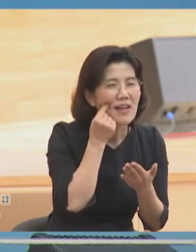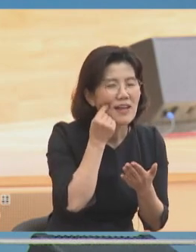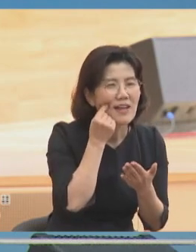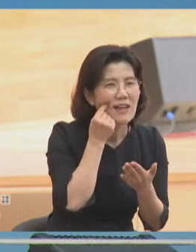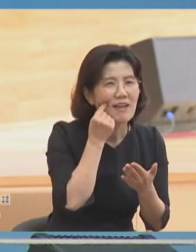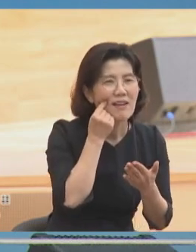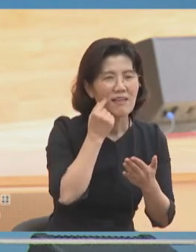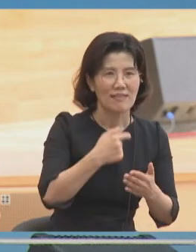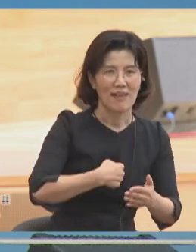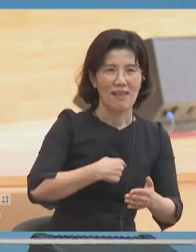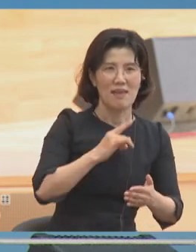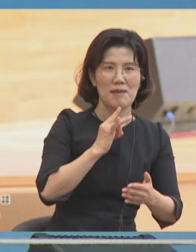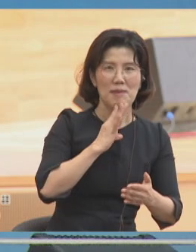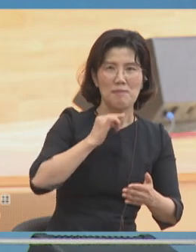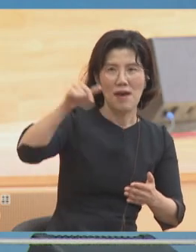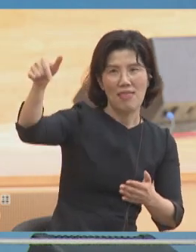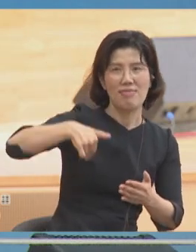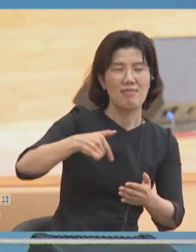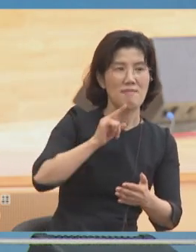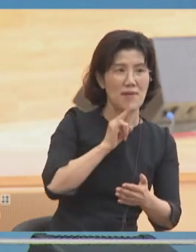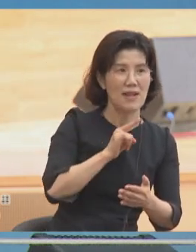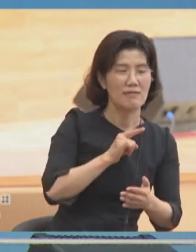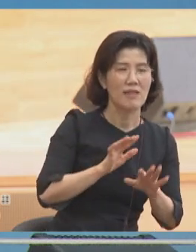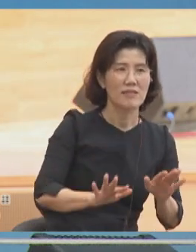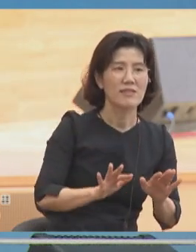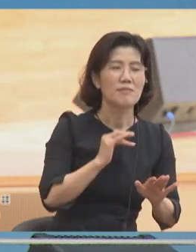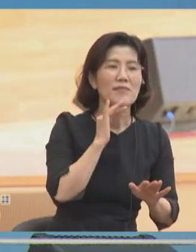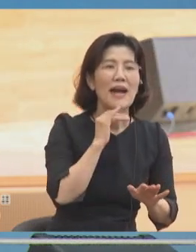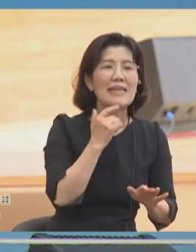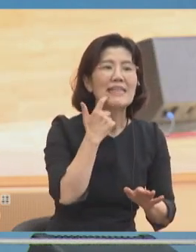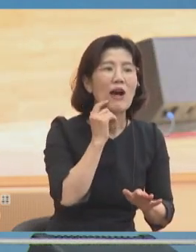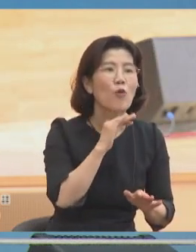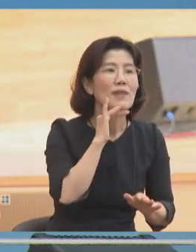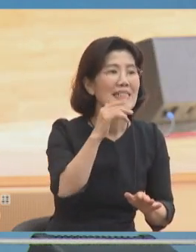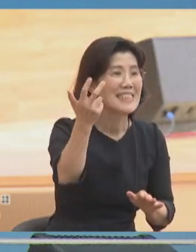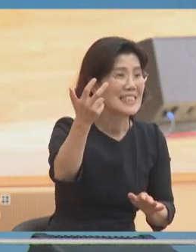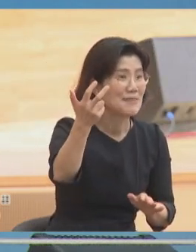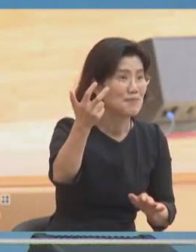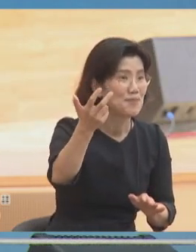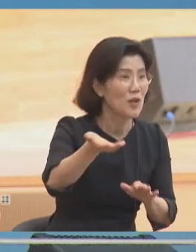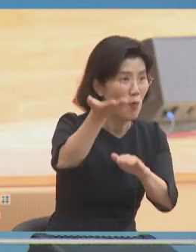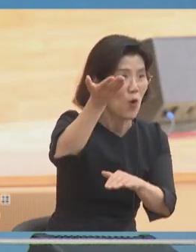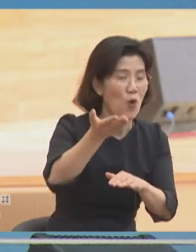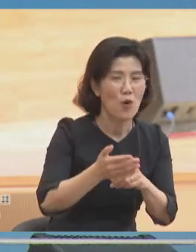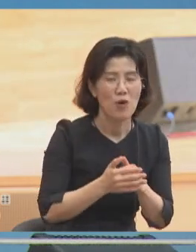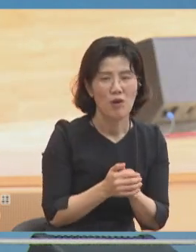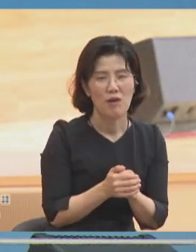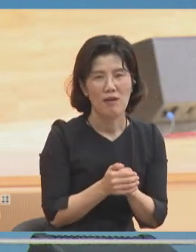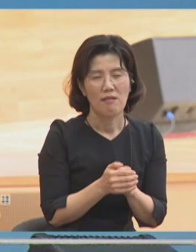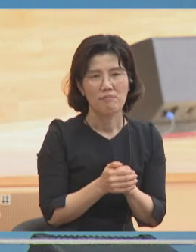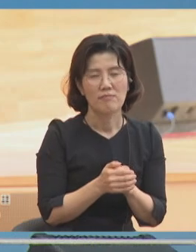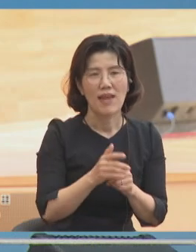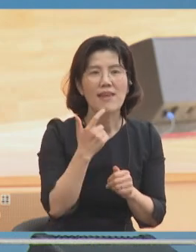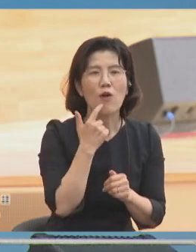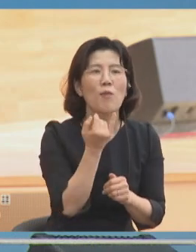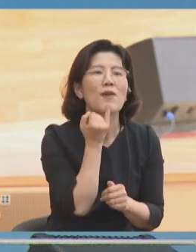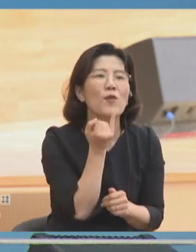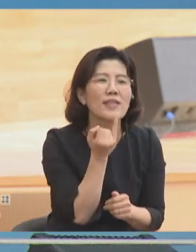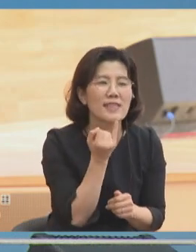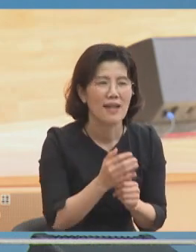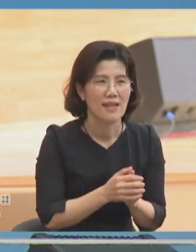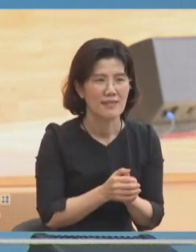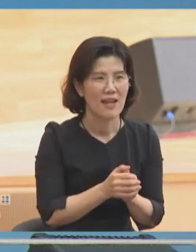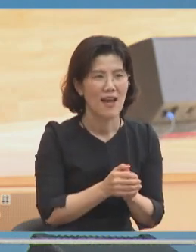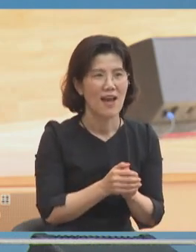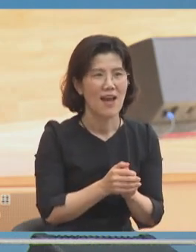이제 막 집에서 막 갖출 했잖아요 70세 넘은이 할아버지가 그런데 야곱아 괜찮다 내가